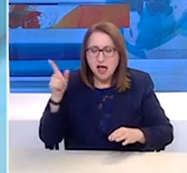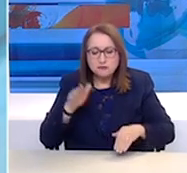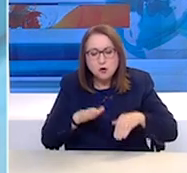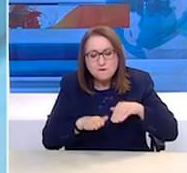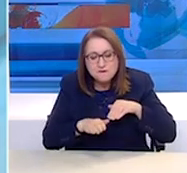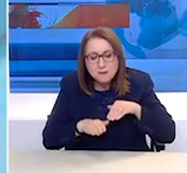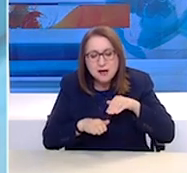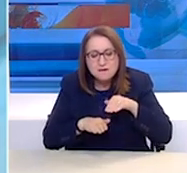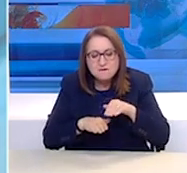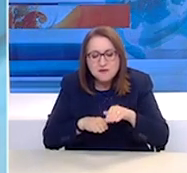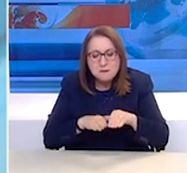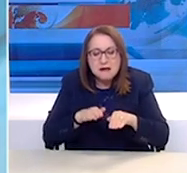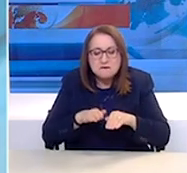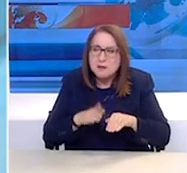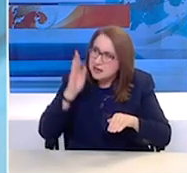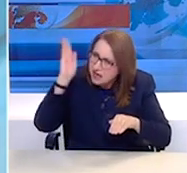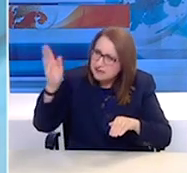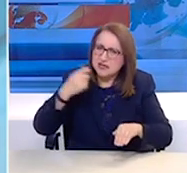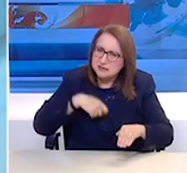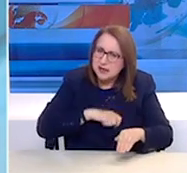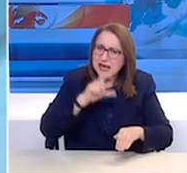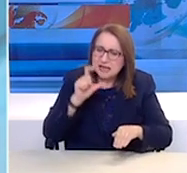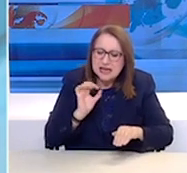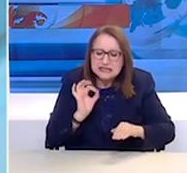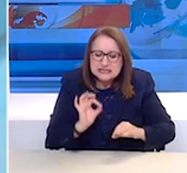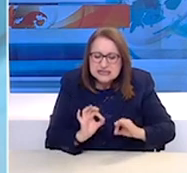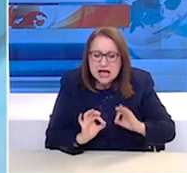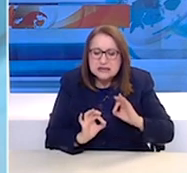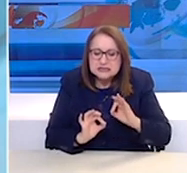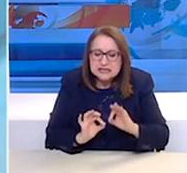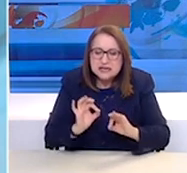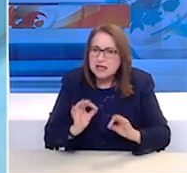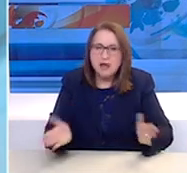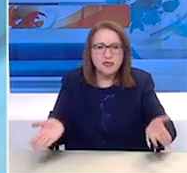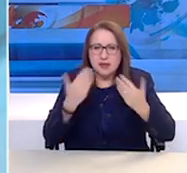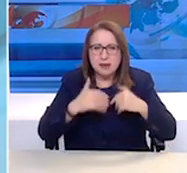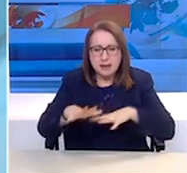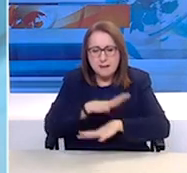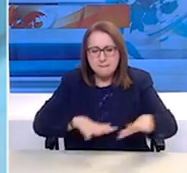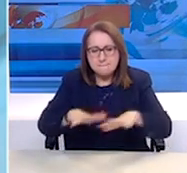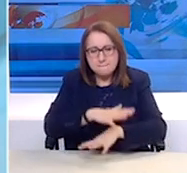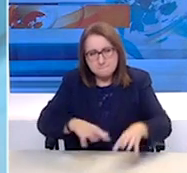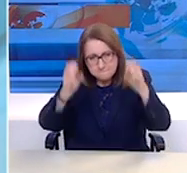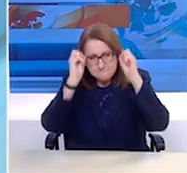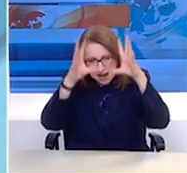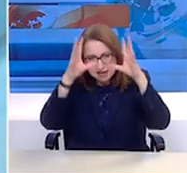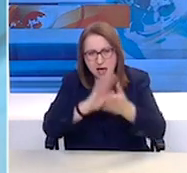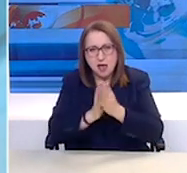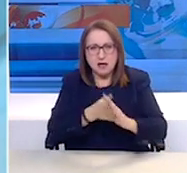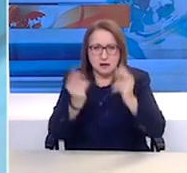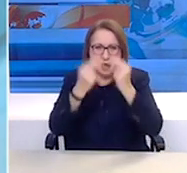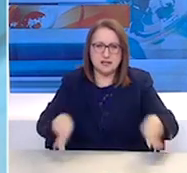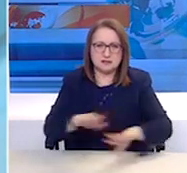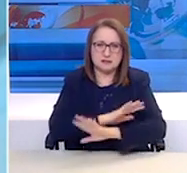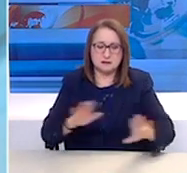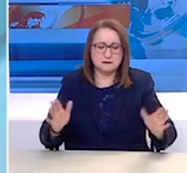στιγμή κάποια μαγική συνταγή. Σε κάποιες χώρες αφορούν τομείς της οικονομίας όπως οι κατασκευές. Σε άλλες όπως η Δανία, η οποία μείωσε